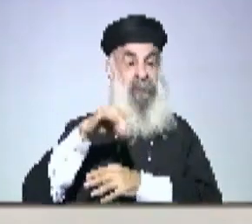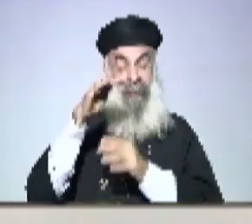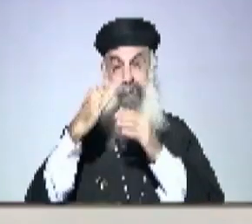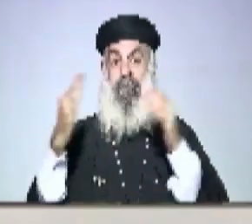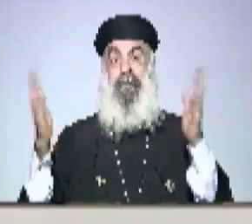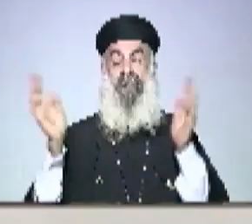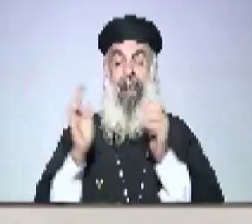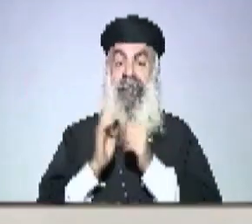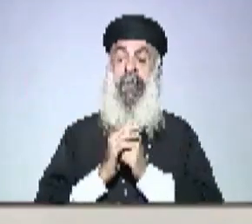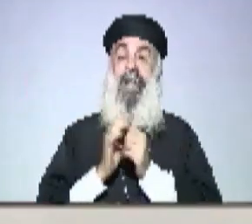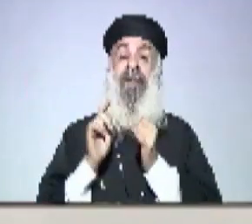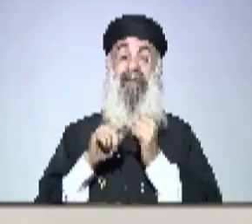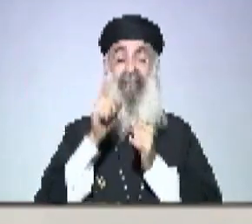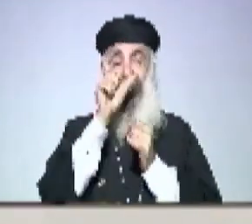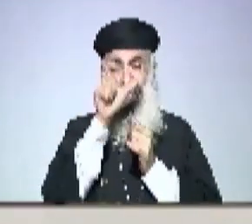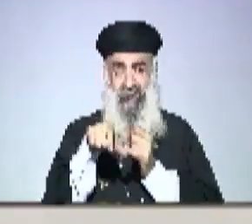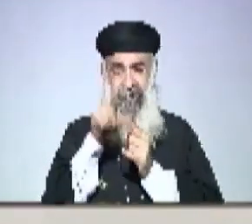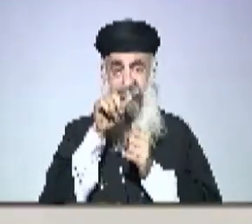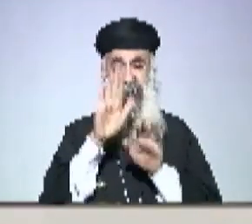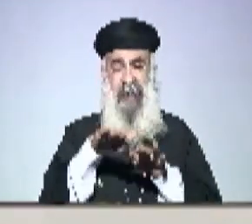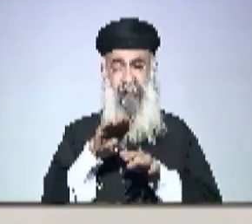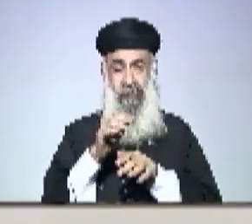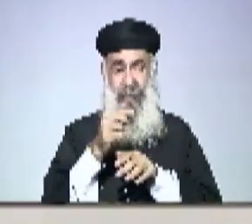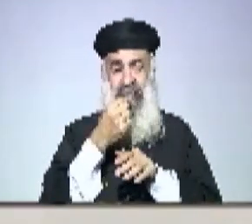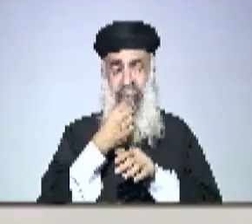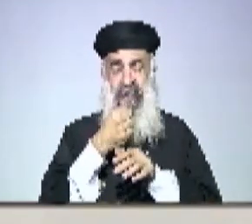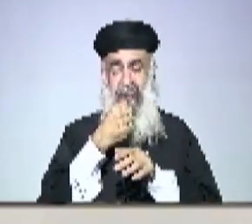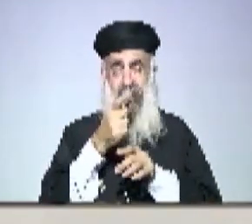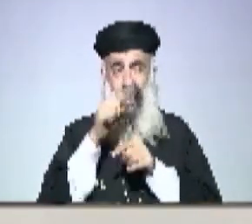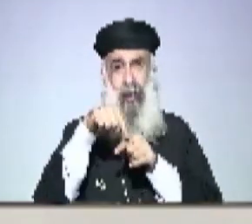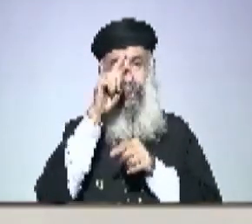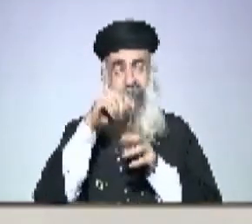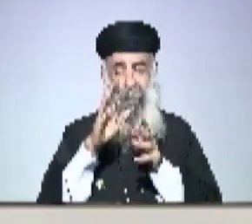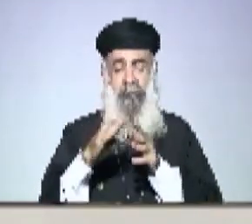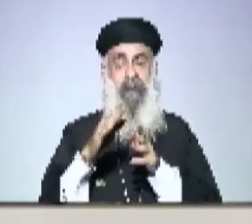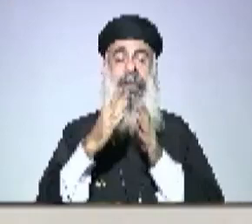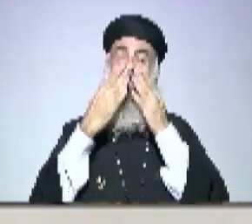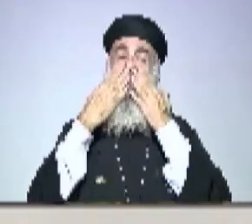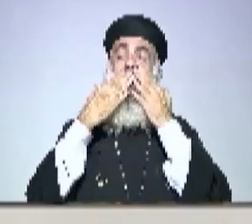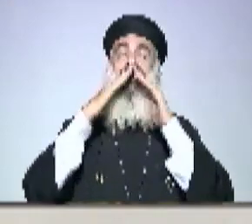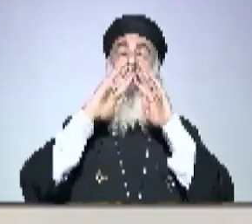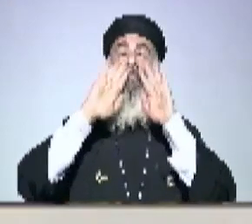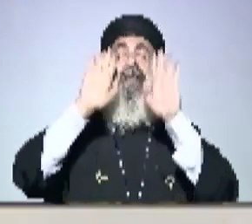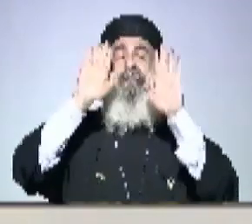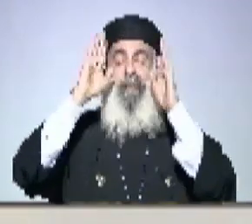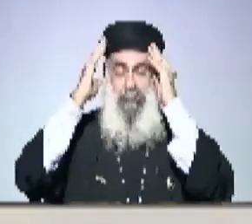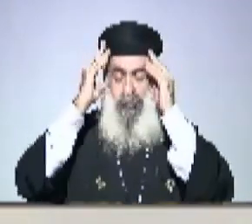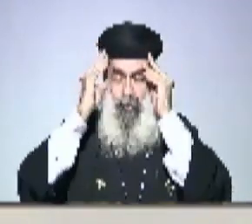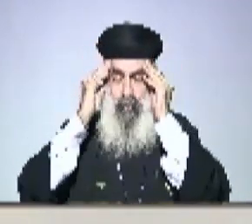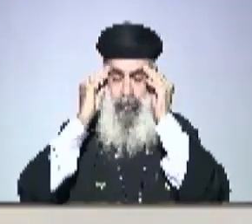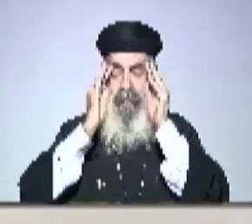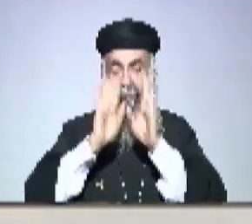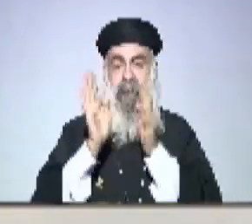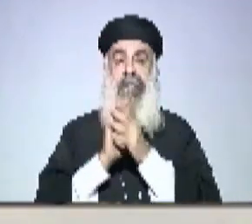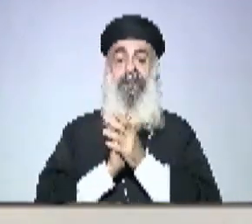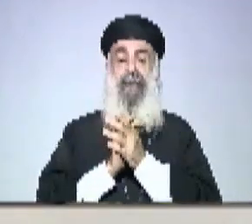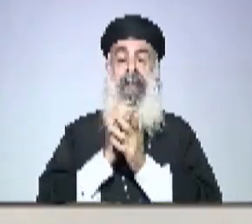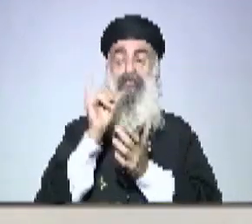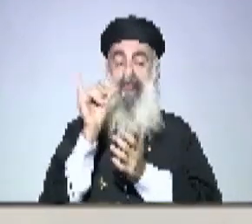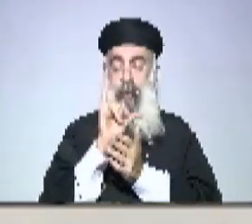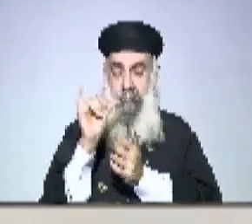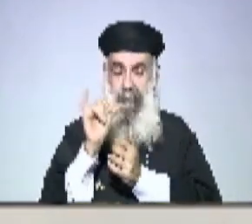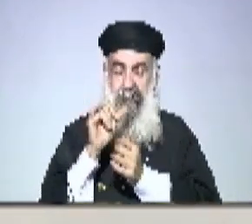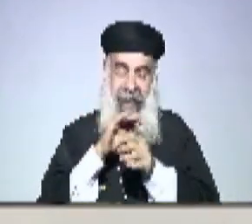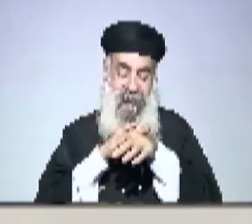مليارات وفي انسان عنده ما يكفيه يومه يقول اشكرك يا رب على اللي انا فيه فالمهم